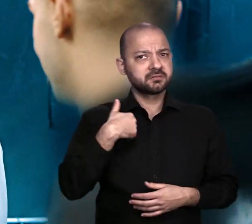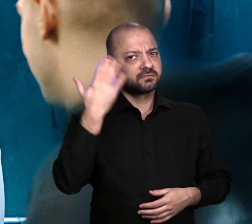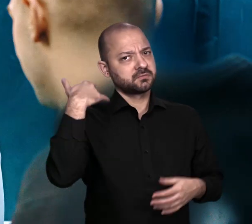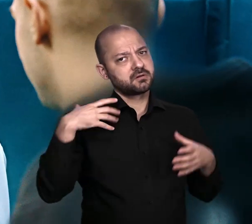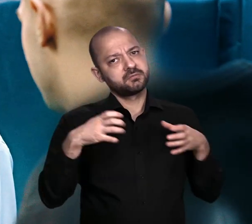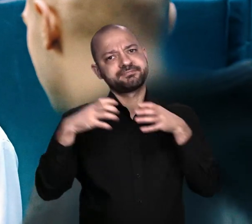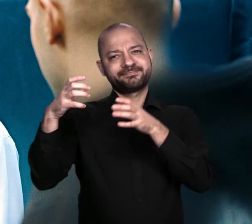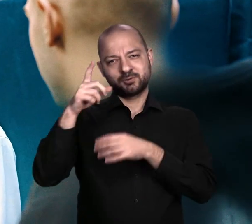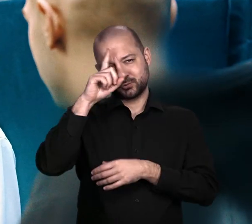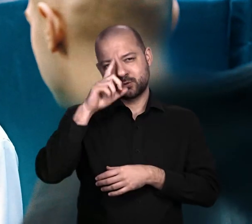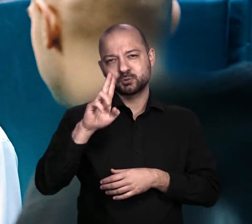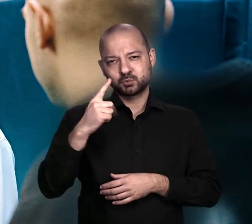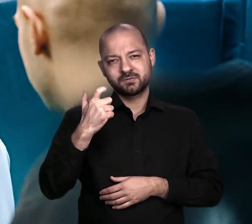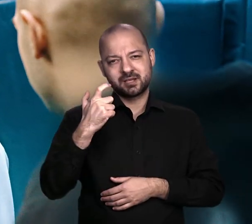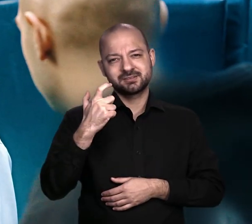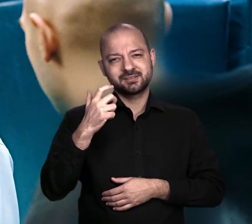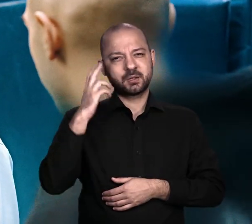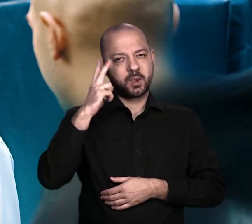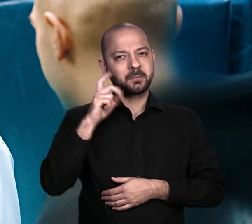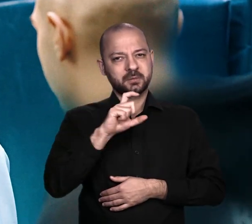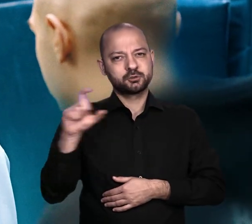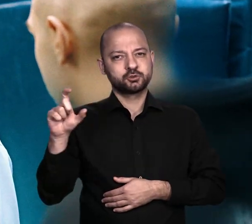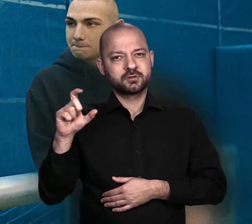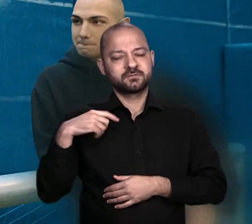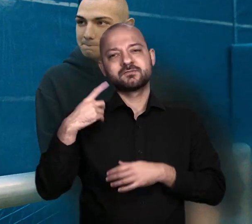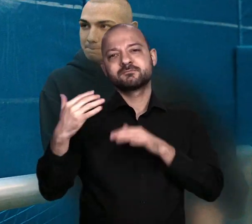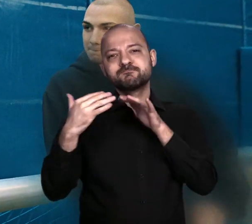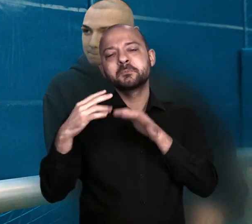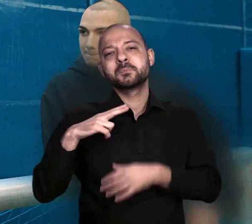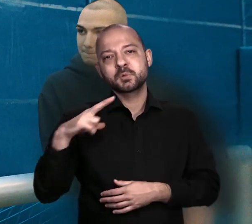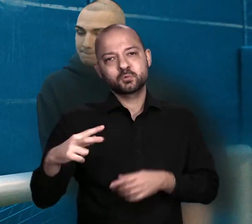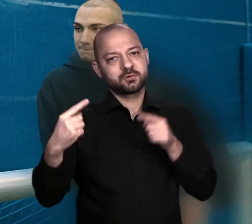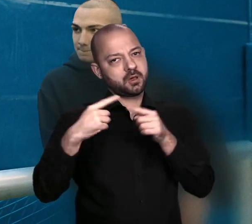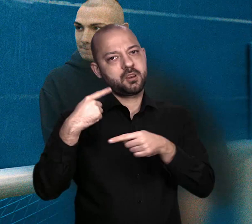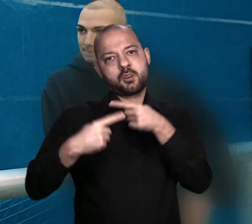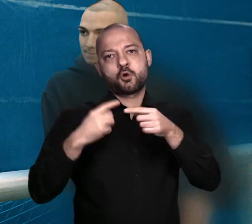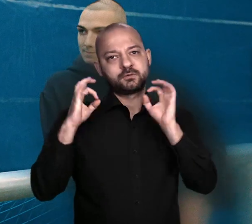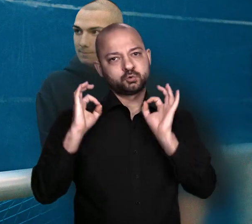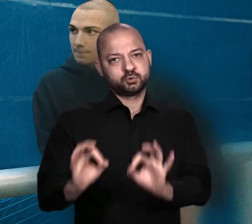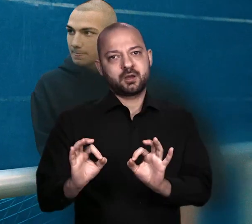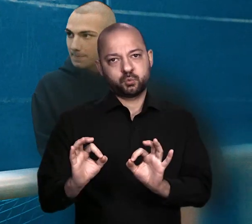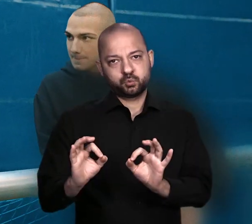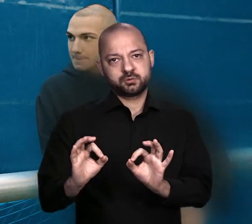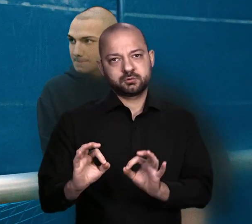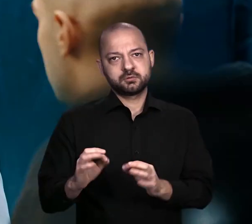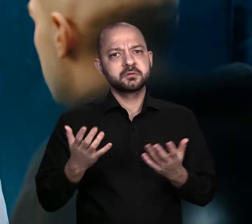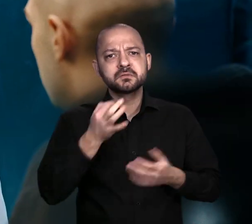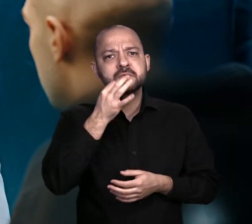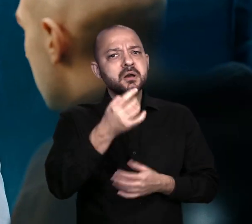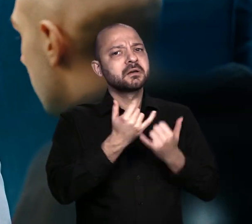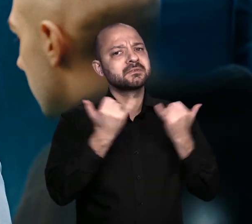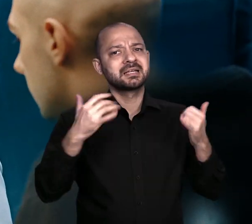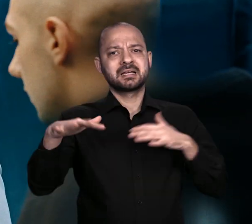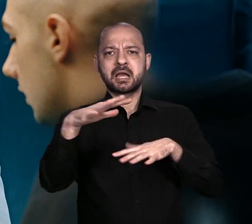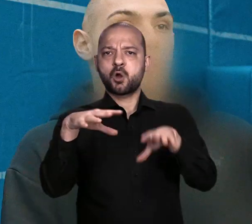Ich war mit der deutschen U20-Nationalmannschaft weg. Wir hatten auch ein Spiel gegen Portugal, was auch sehr gut verlaufen ist. Wie